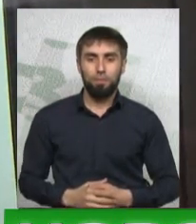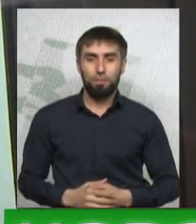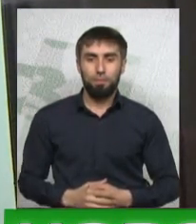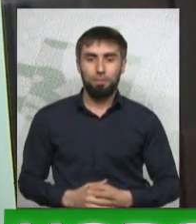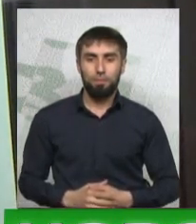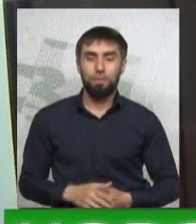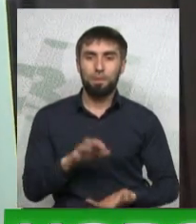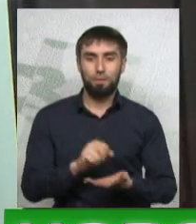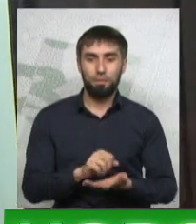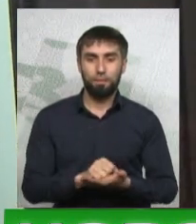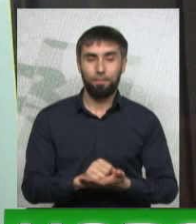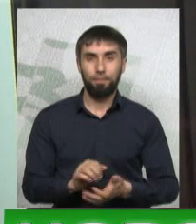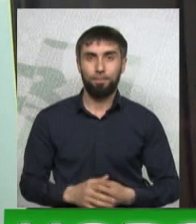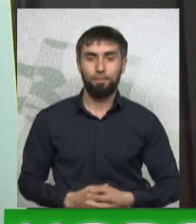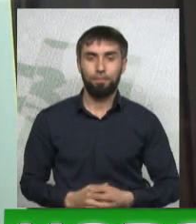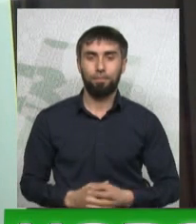Занимайся.